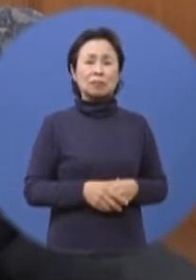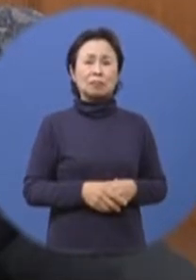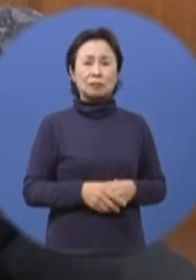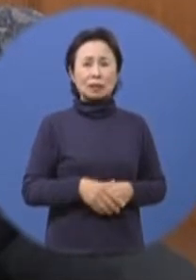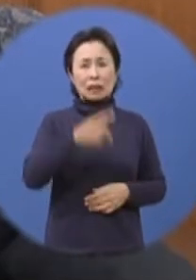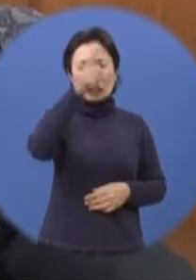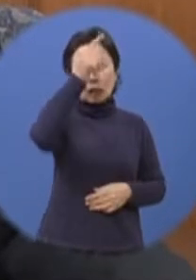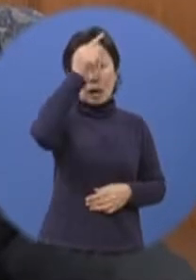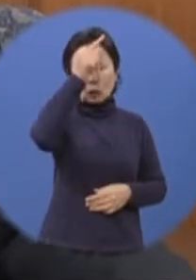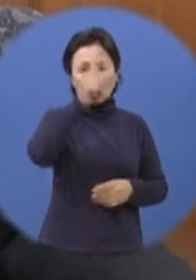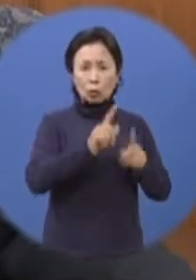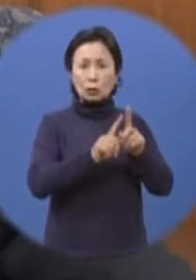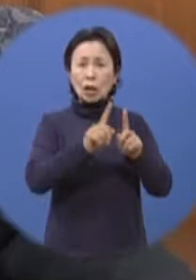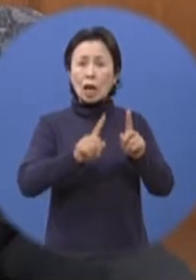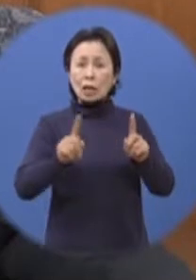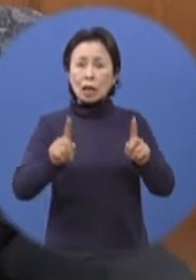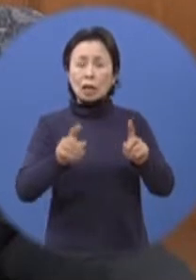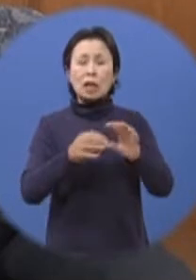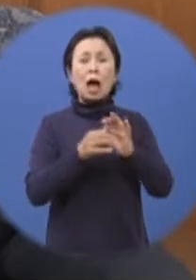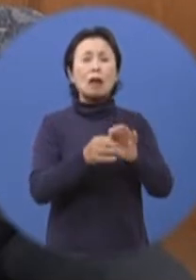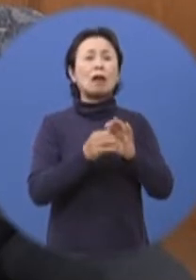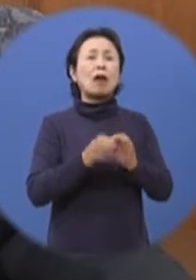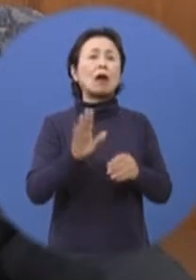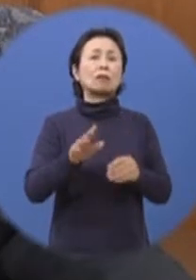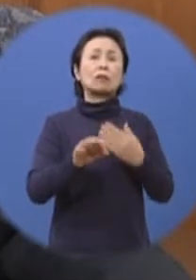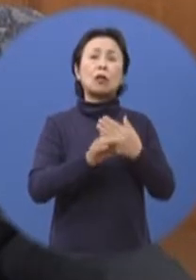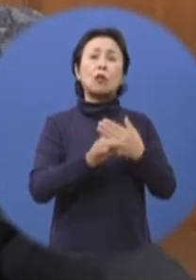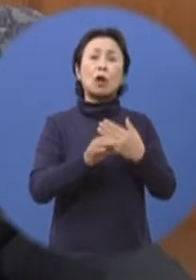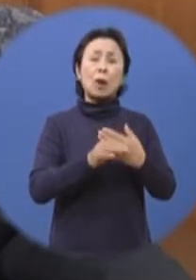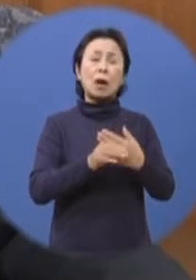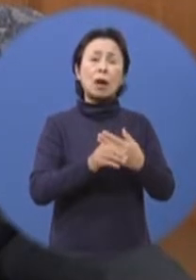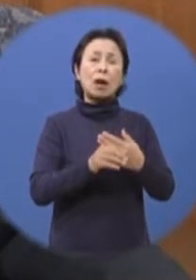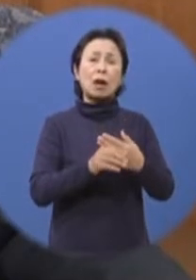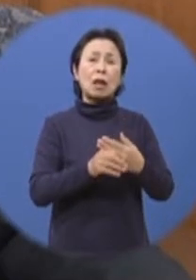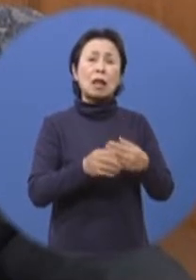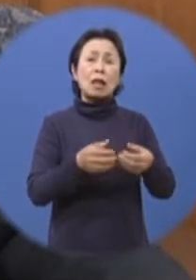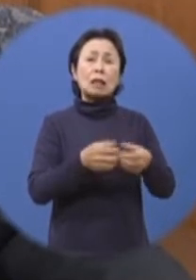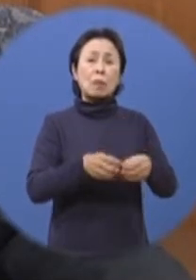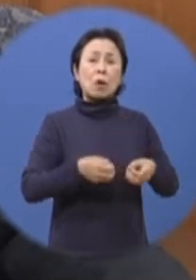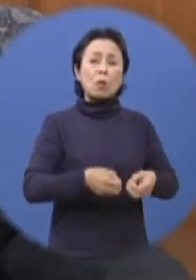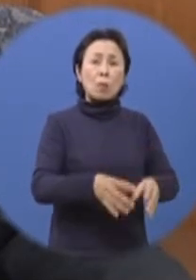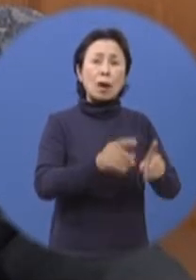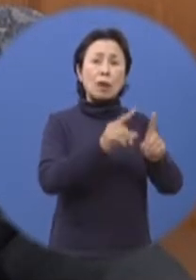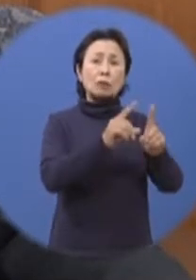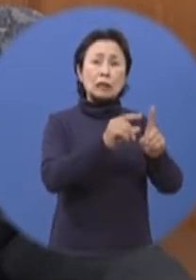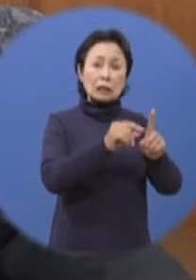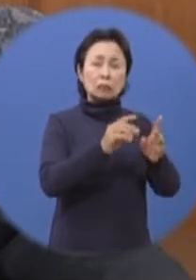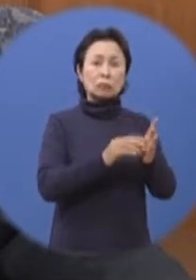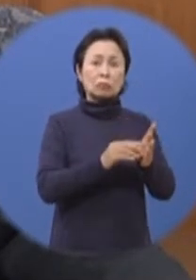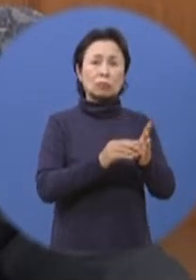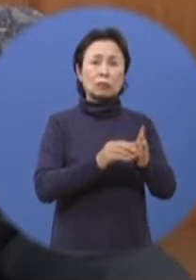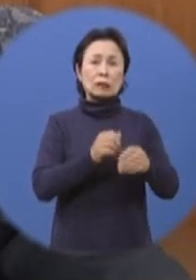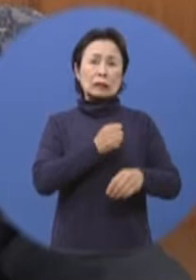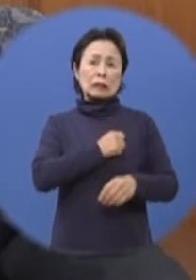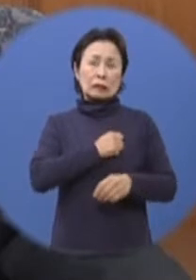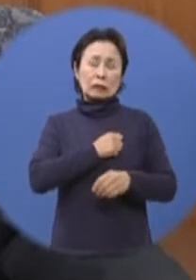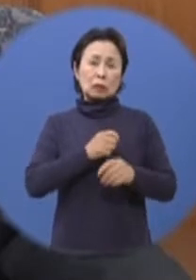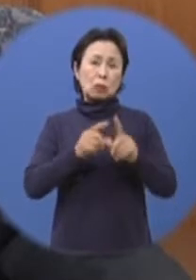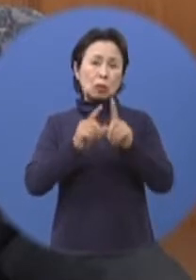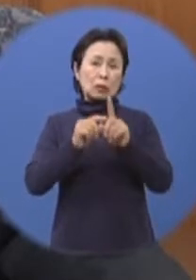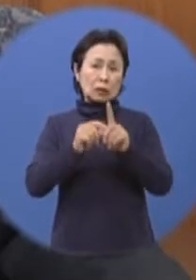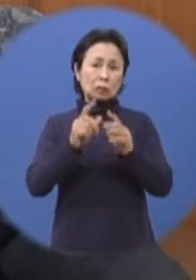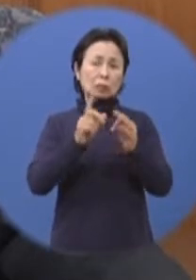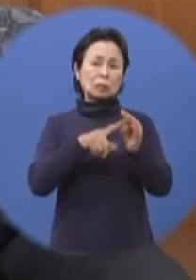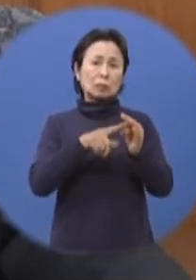付いてくるんですよセールでが例えば産卵にするとが正論率とかああるいは市上陽くるといって